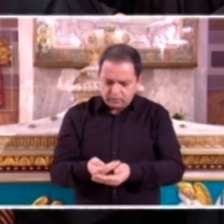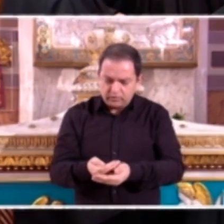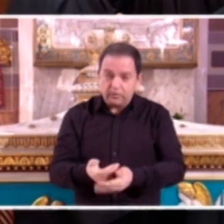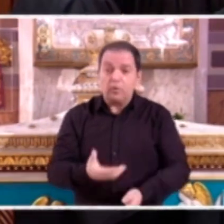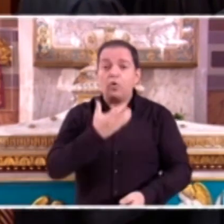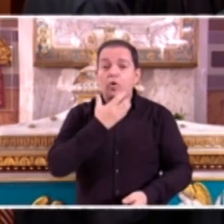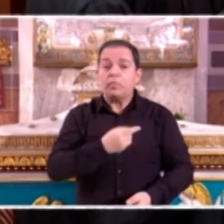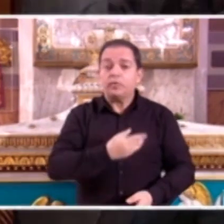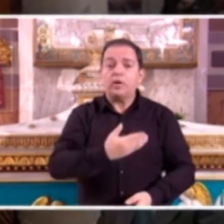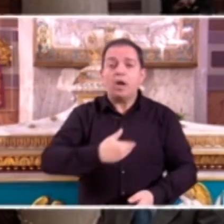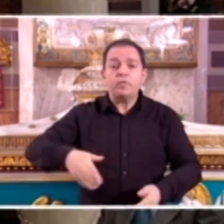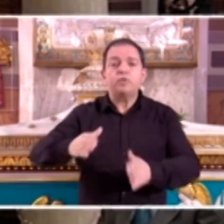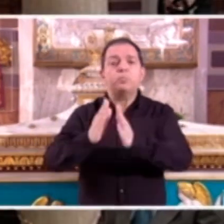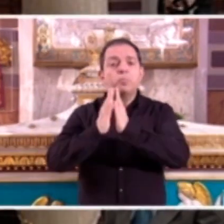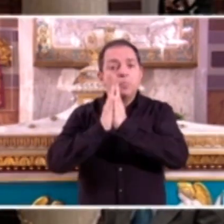ελέησον.